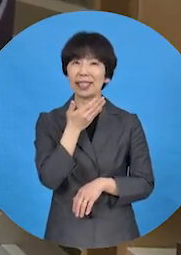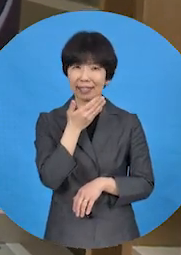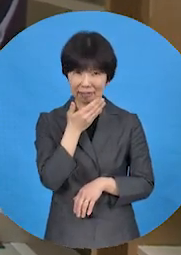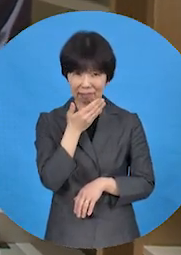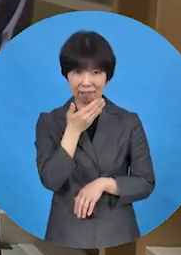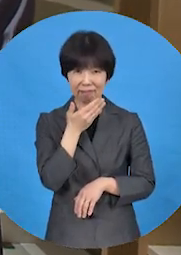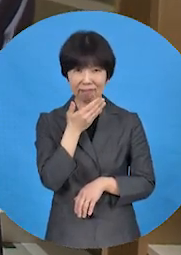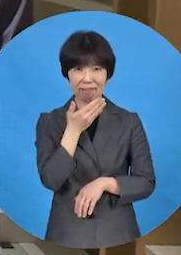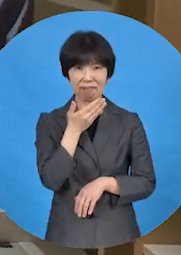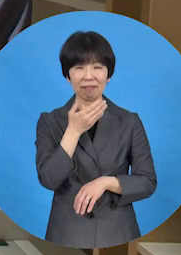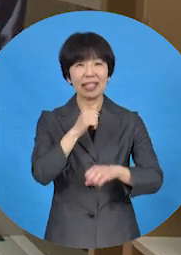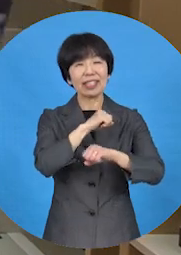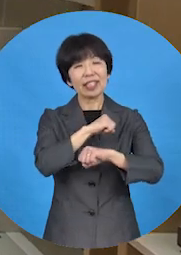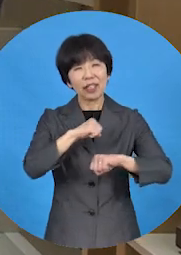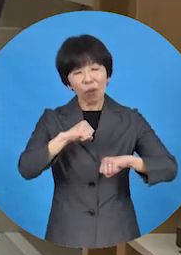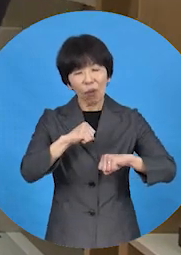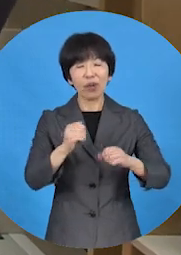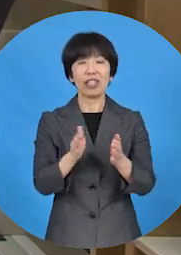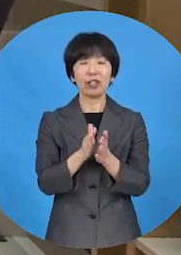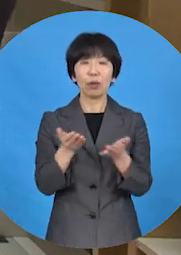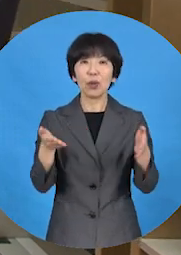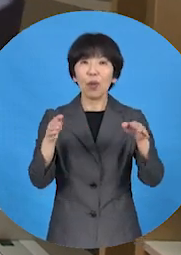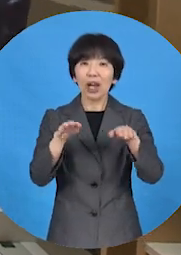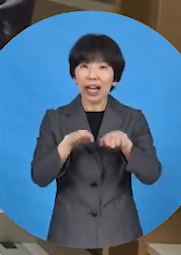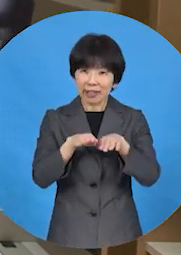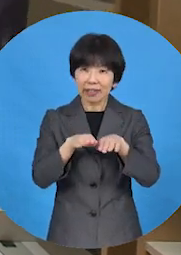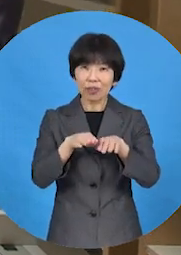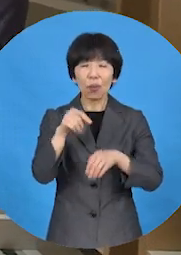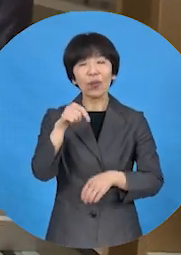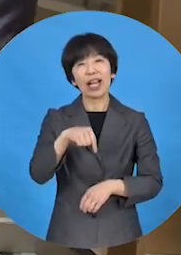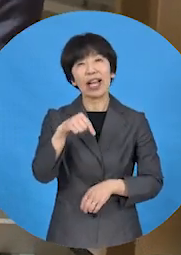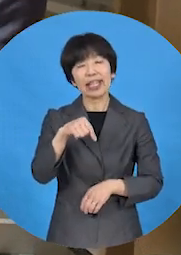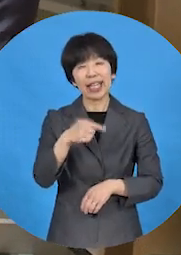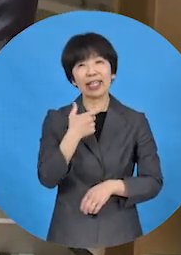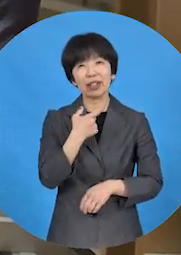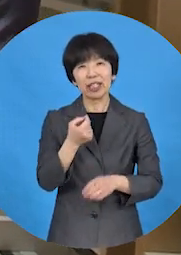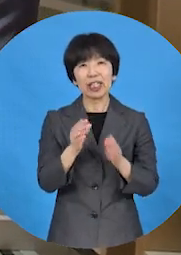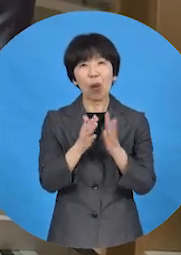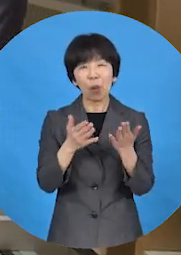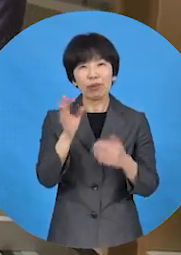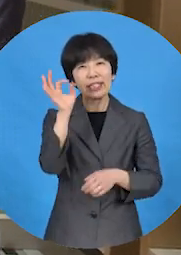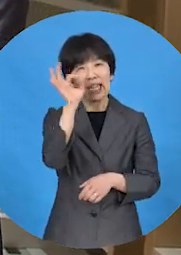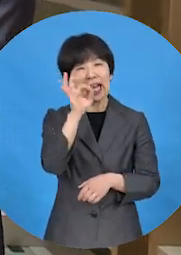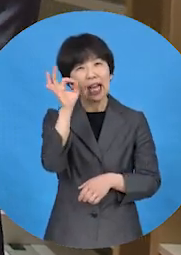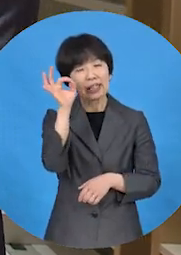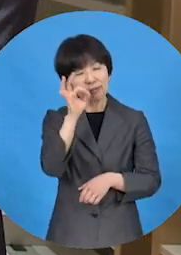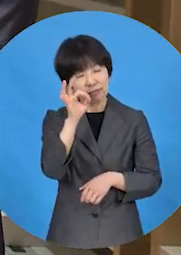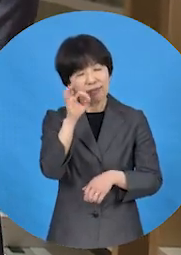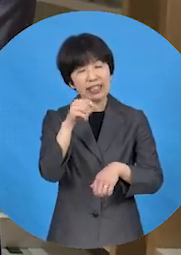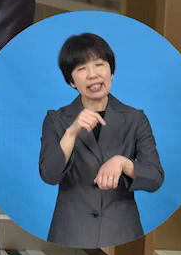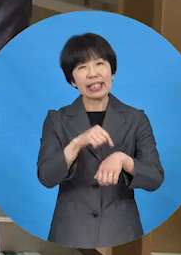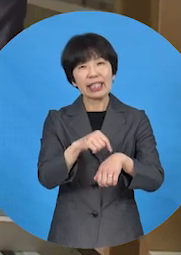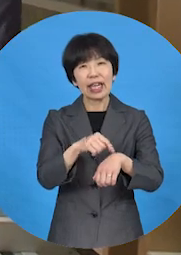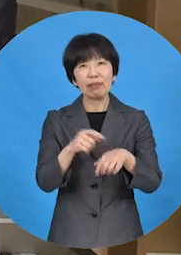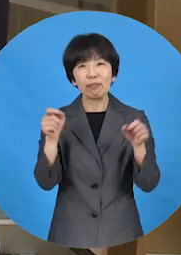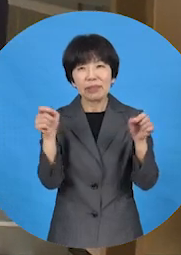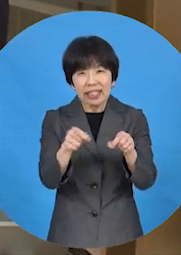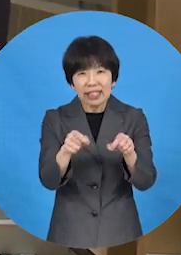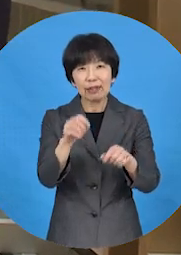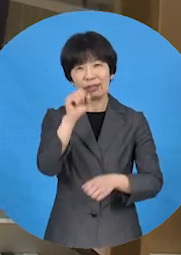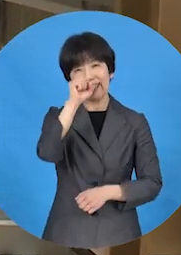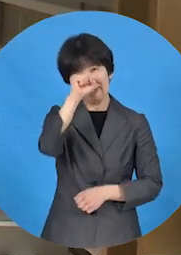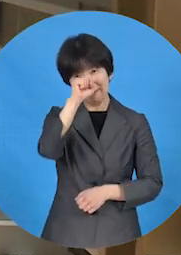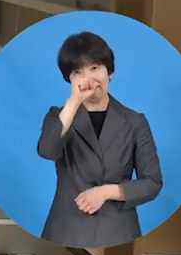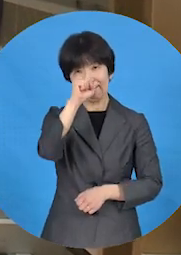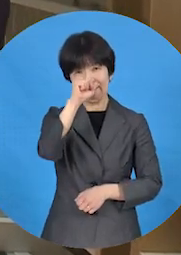ございます。 すごい便利ですね、はい、これだけ広い図書館で自分で探すのって大変じゃないですか、 はい、 そういう時間短縮